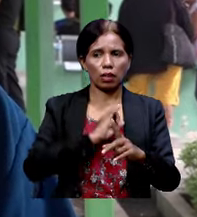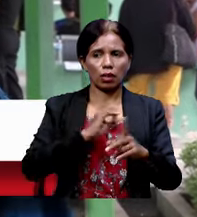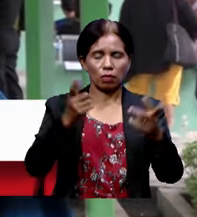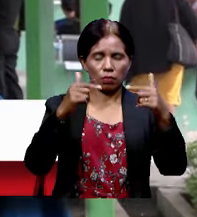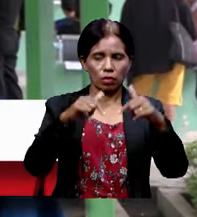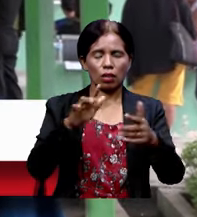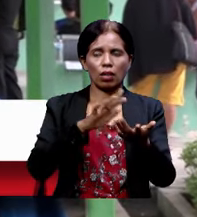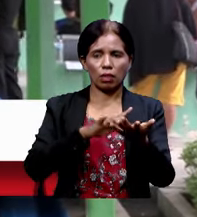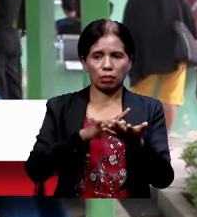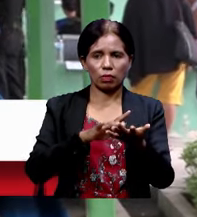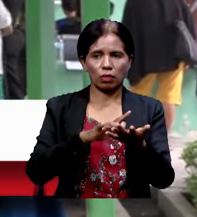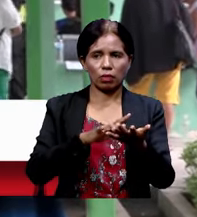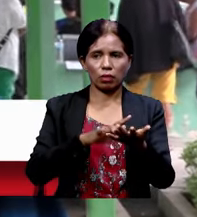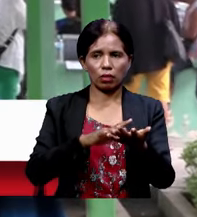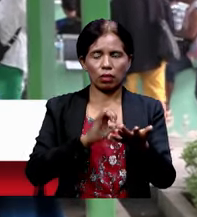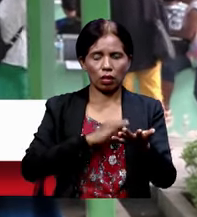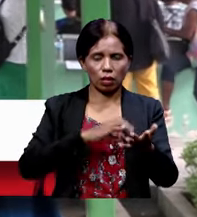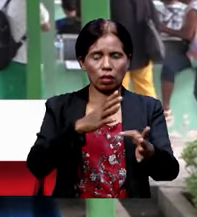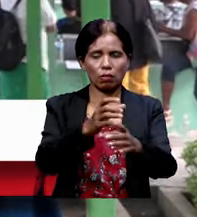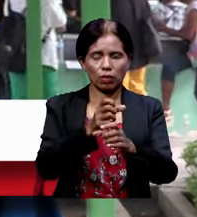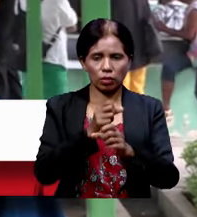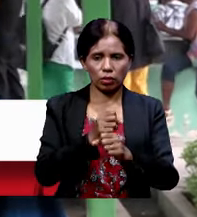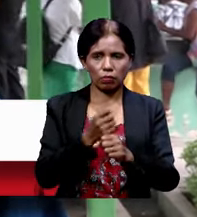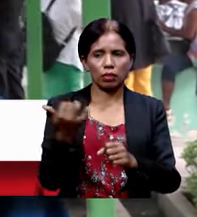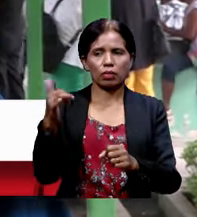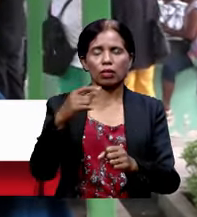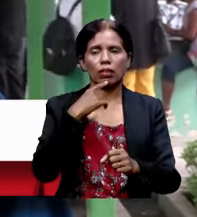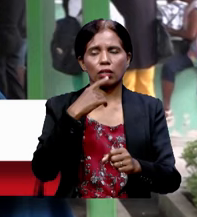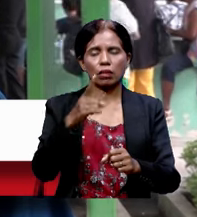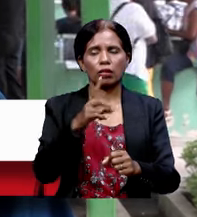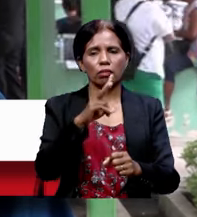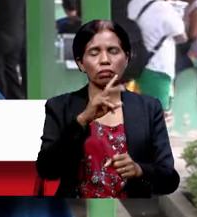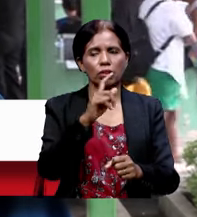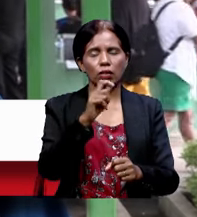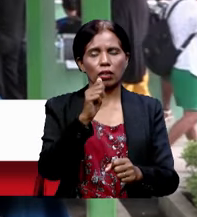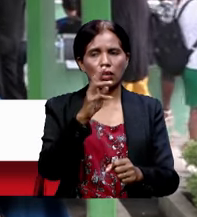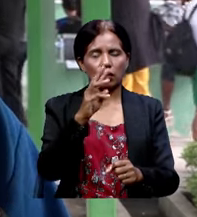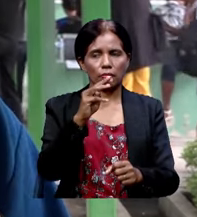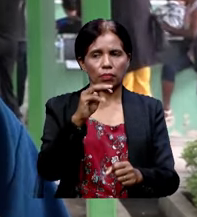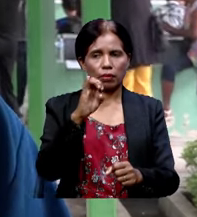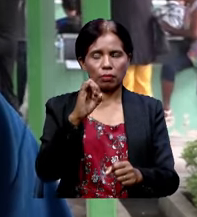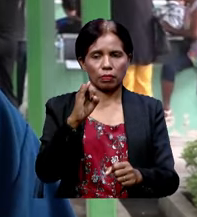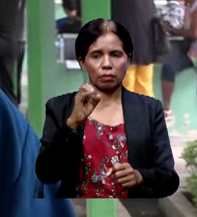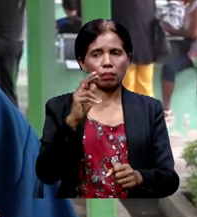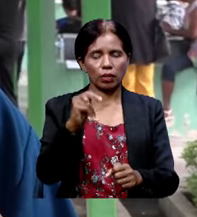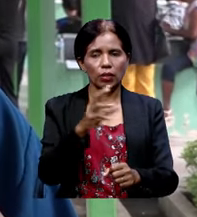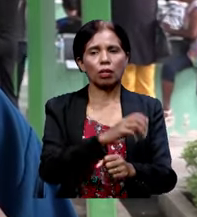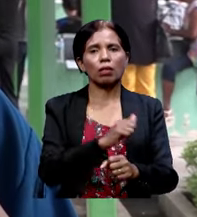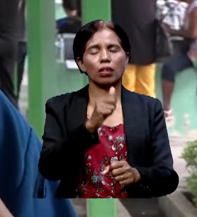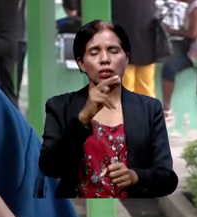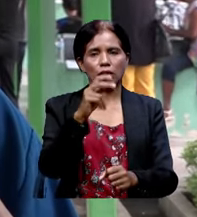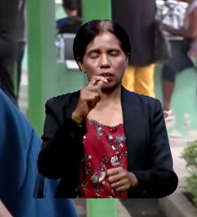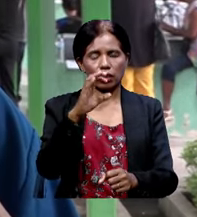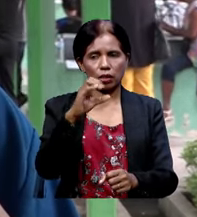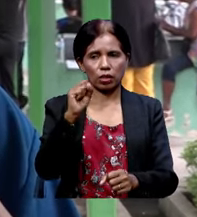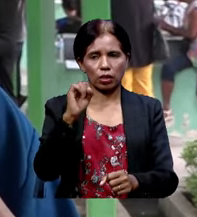moruk ne au mai simu seradiam be vitamin o antisida o be